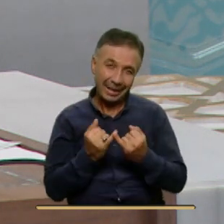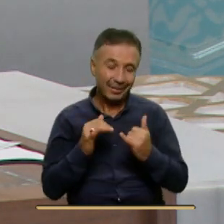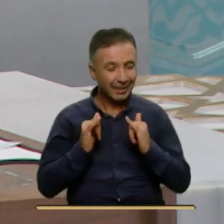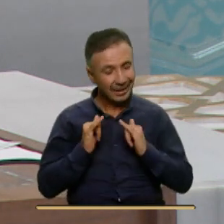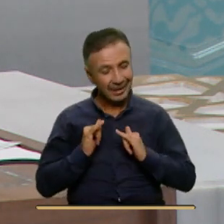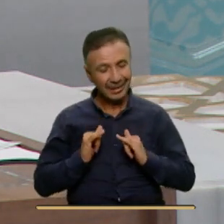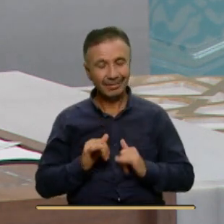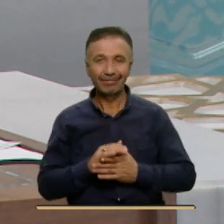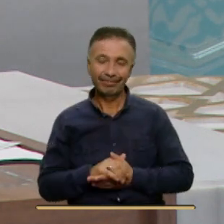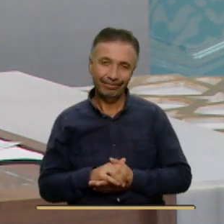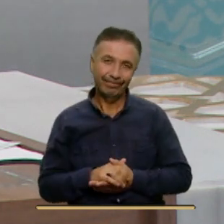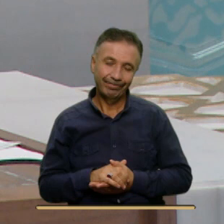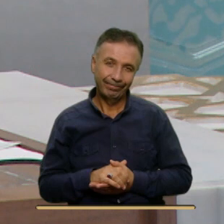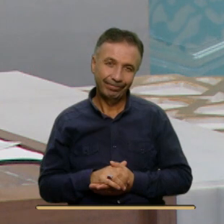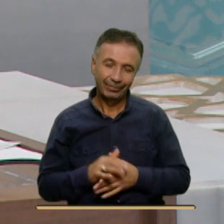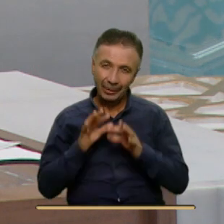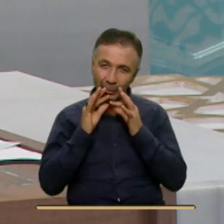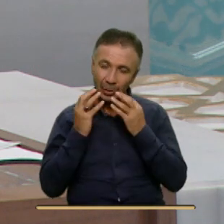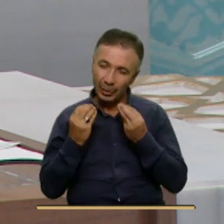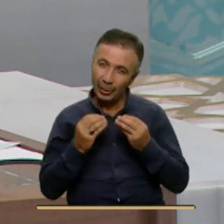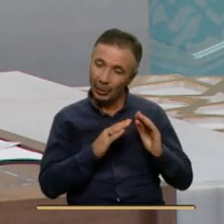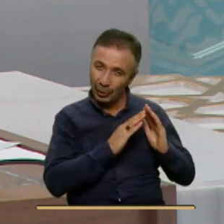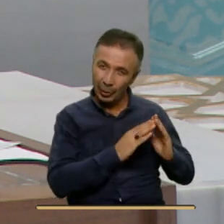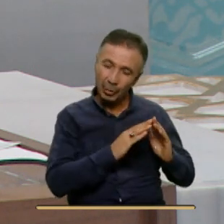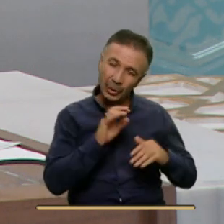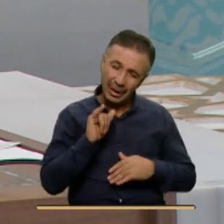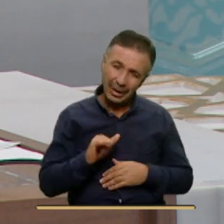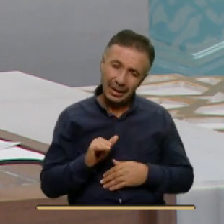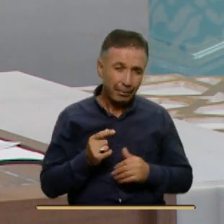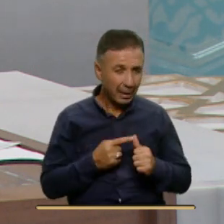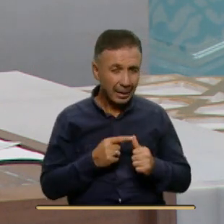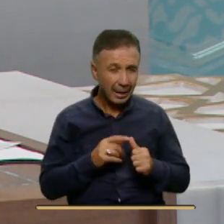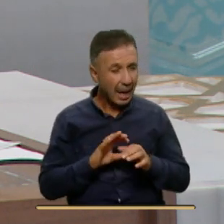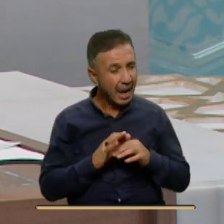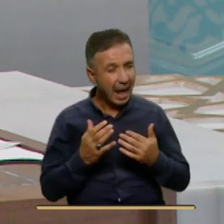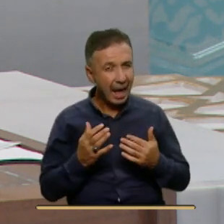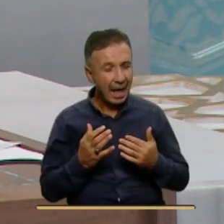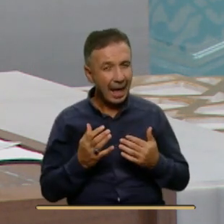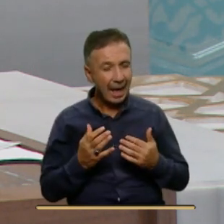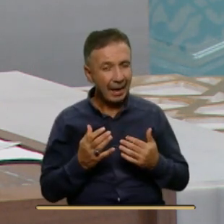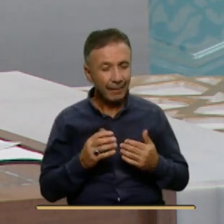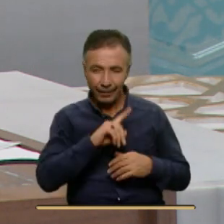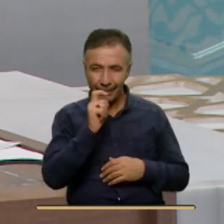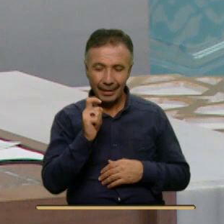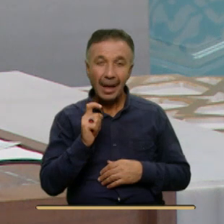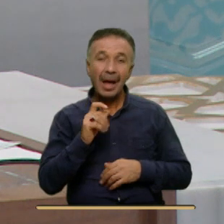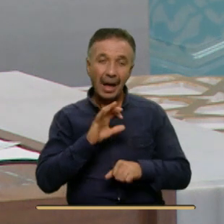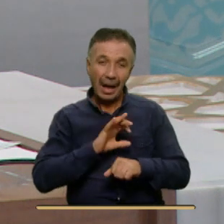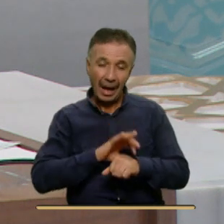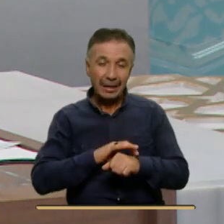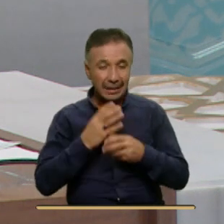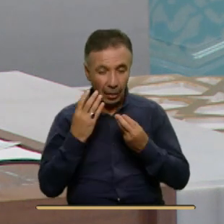ferahlatıyor. Demek ki komşuluk hakkı ilk önce neymiş? Hastalandığında onu